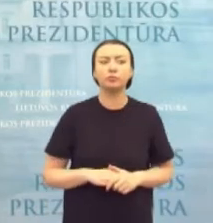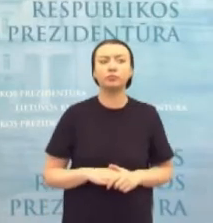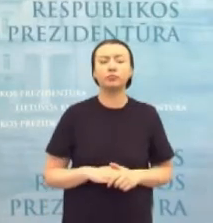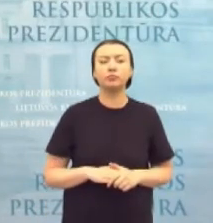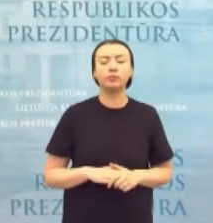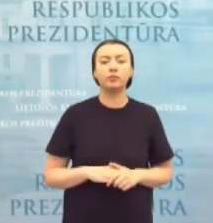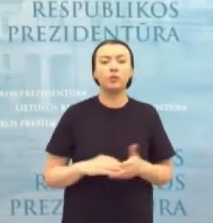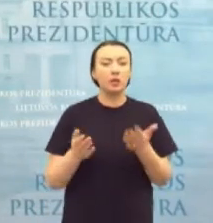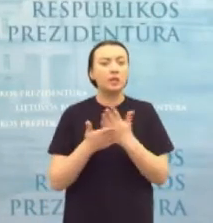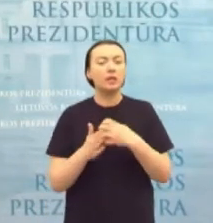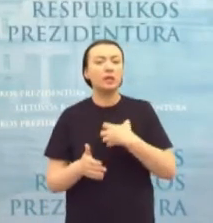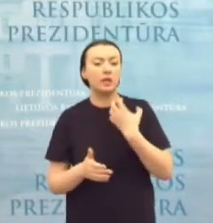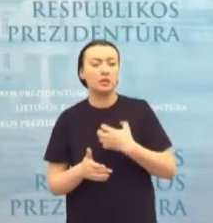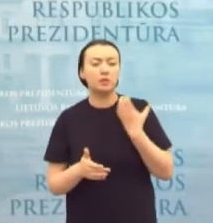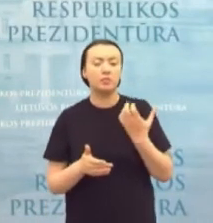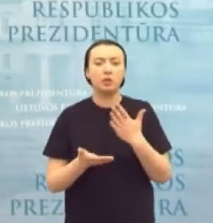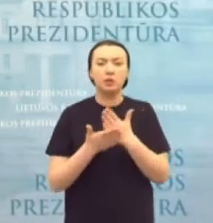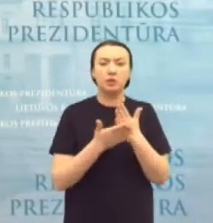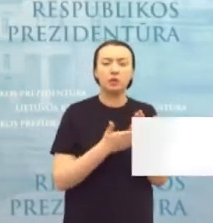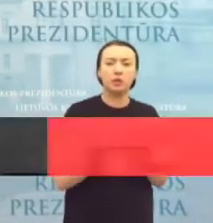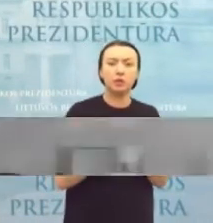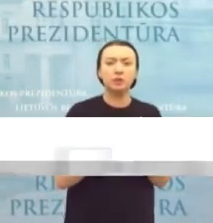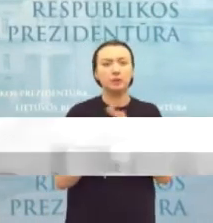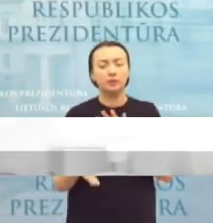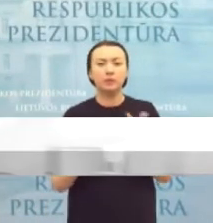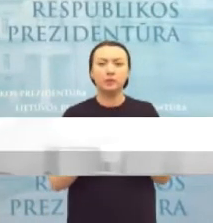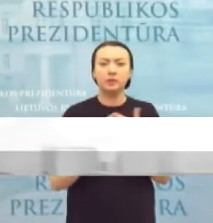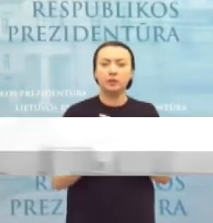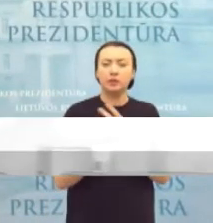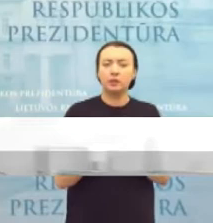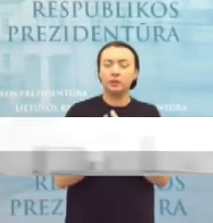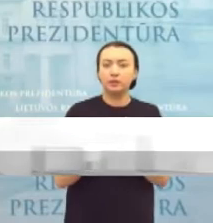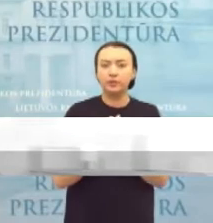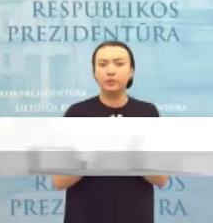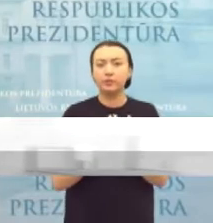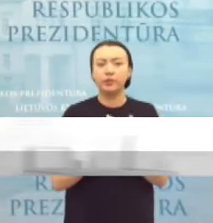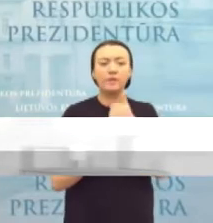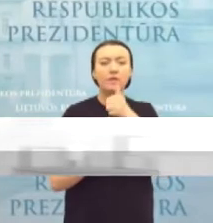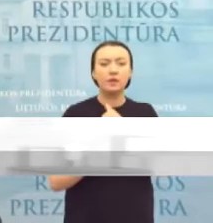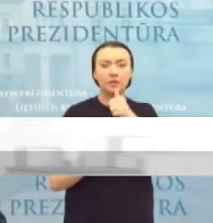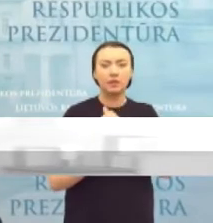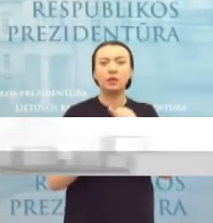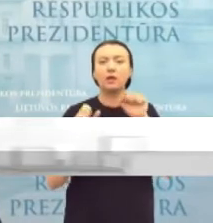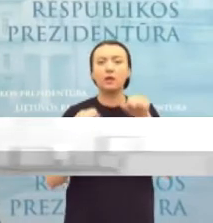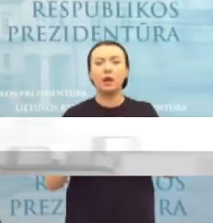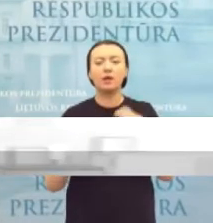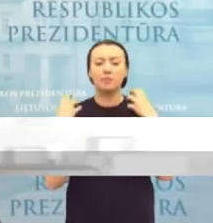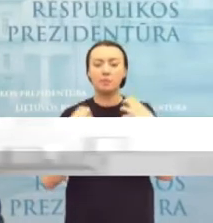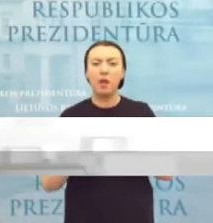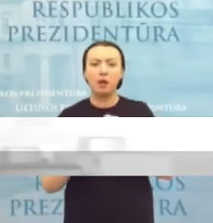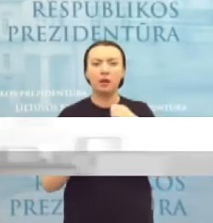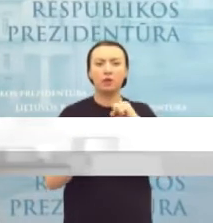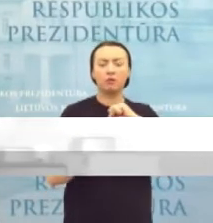Tai yra grėsmė, labai reali grėsmė, kad kiekvienos kadencijos parlamentas modifikuos merą, kaip